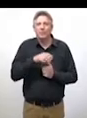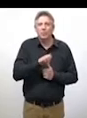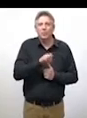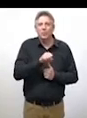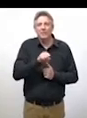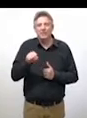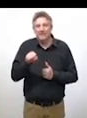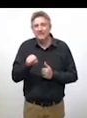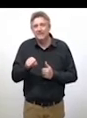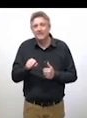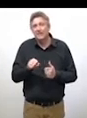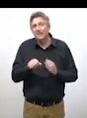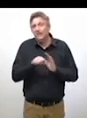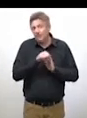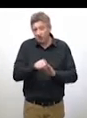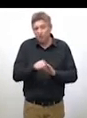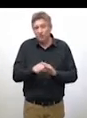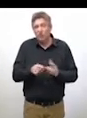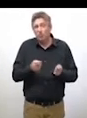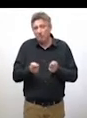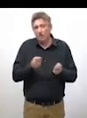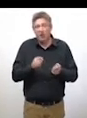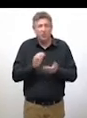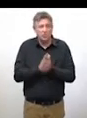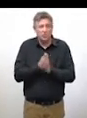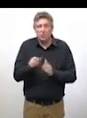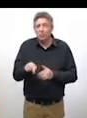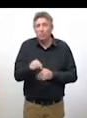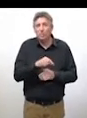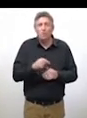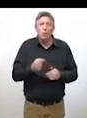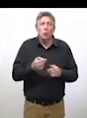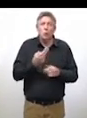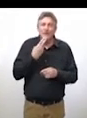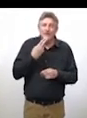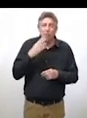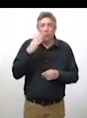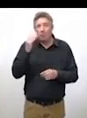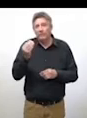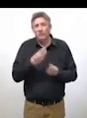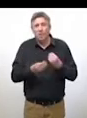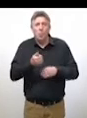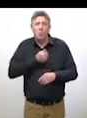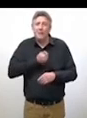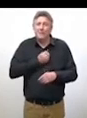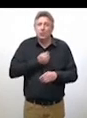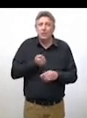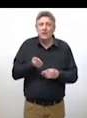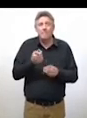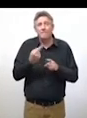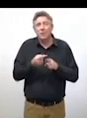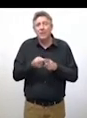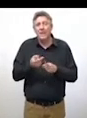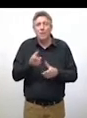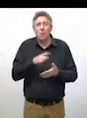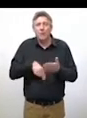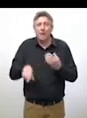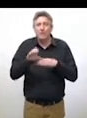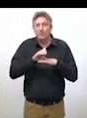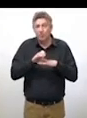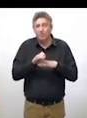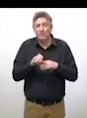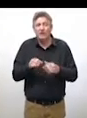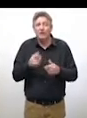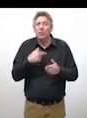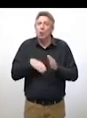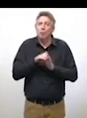très grande majorité des associations, les utilisateurs professionnels ou particuliers des monnaies locales complémentaires sont tenus de respecter une charte